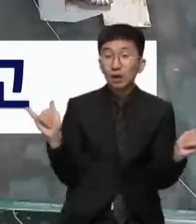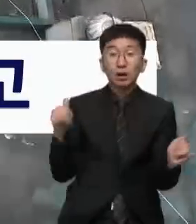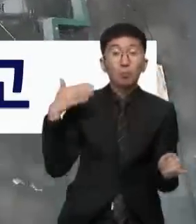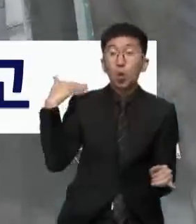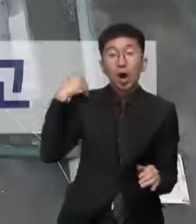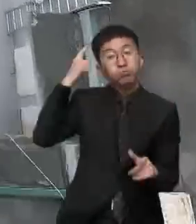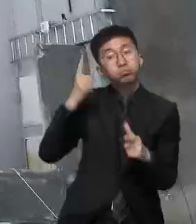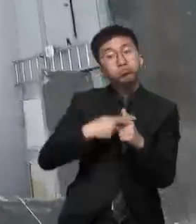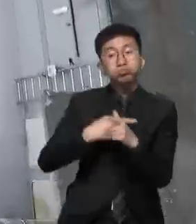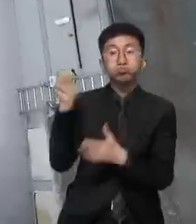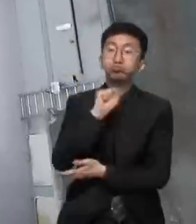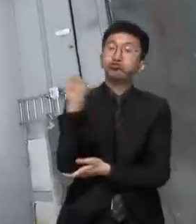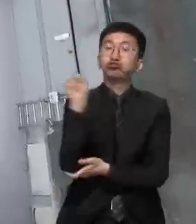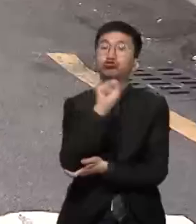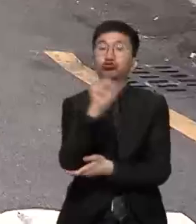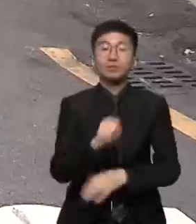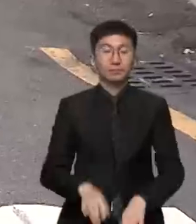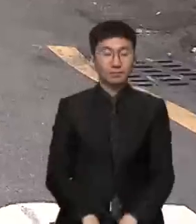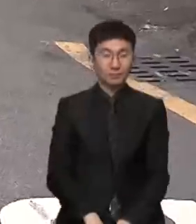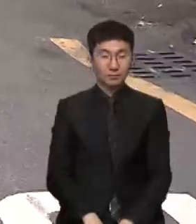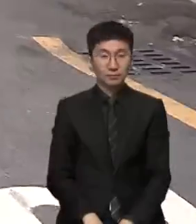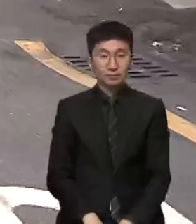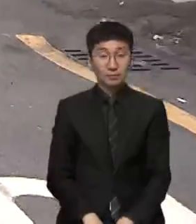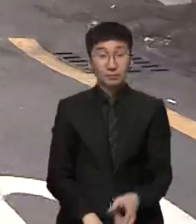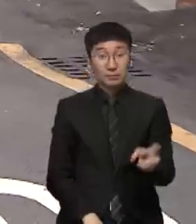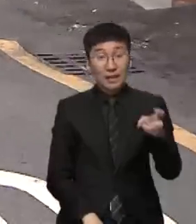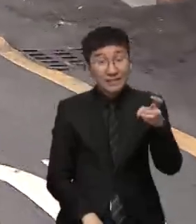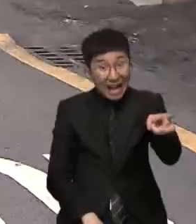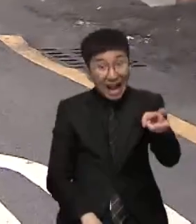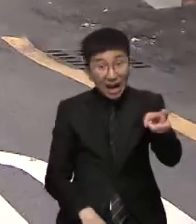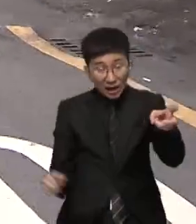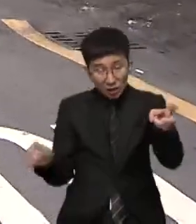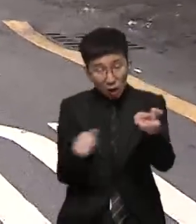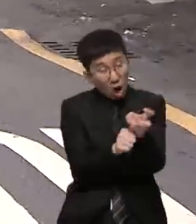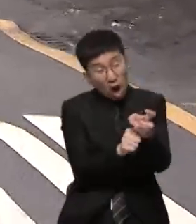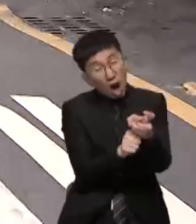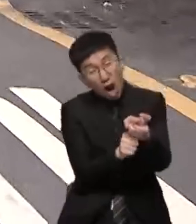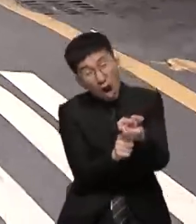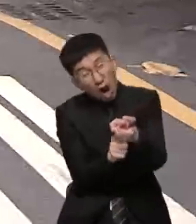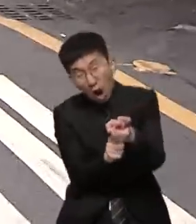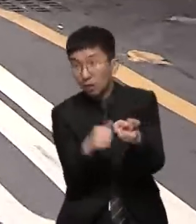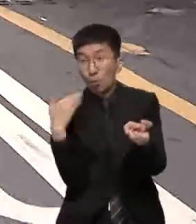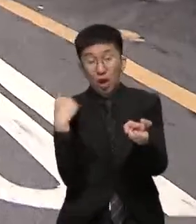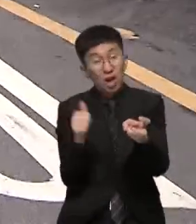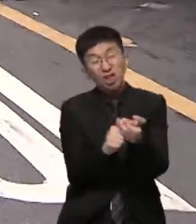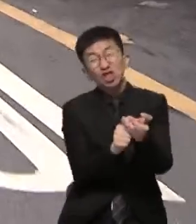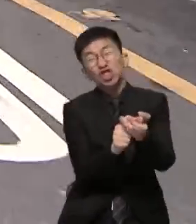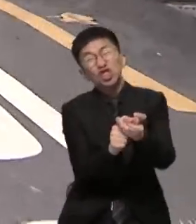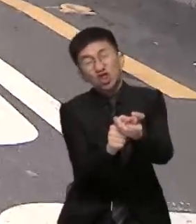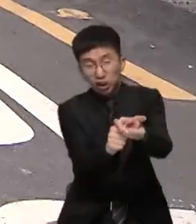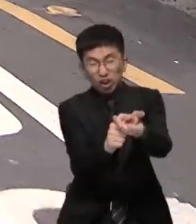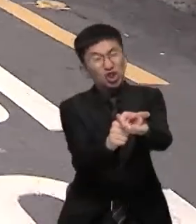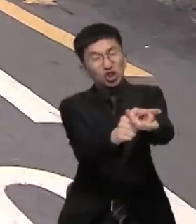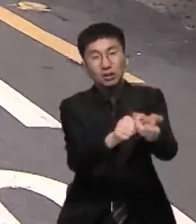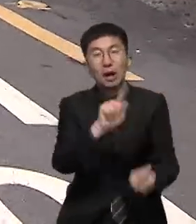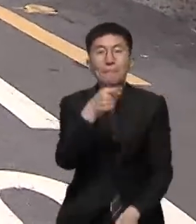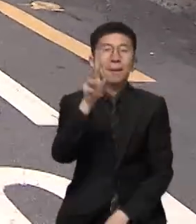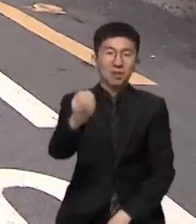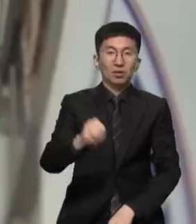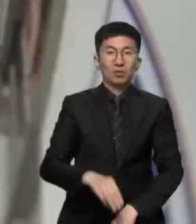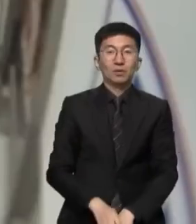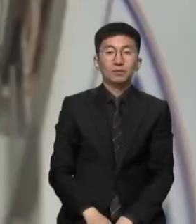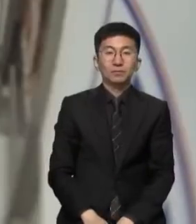모르고 그대로 출발한 겁니다. 통학차량은 피해 어린이가 끼어있는 상태로 이곳까지 약 100여 미터를 이동한 뒤에